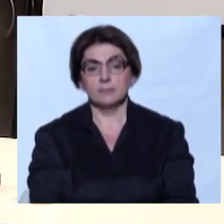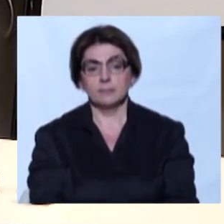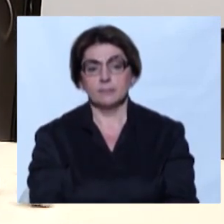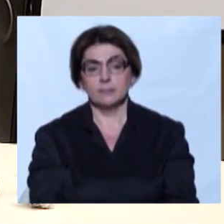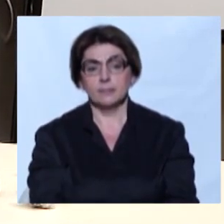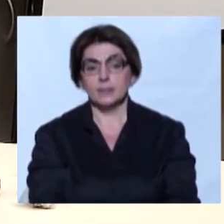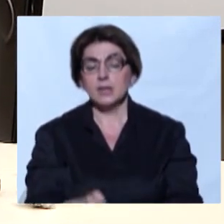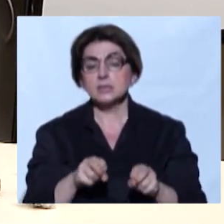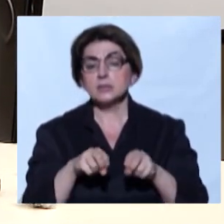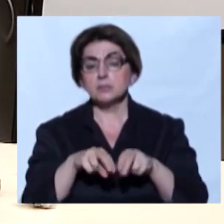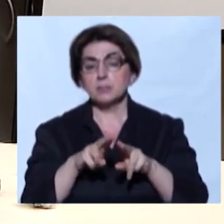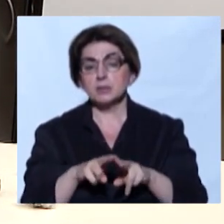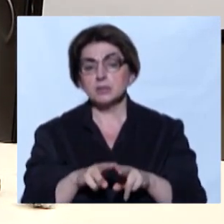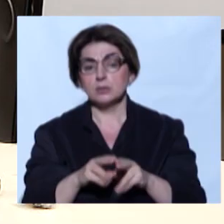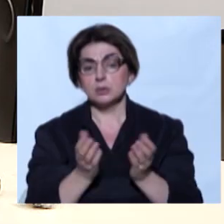ეს მოვათავსოთ